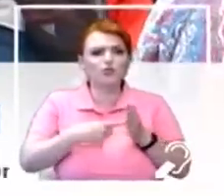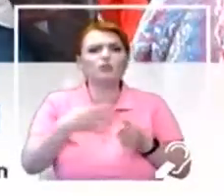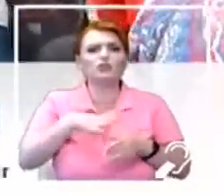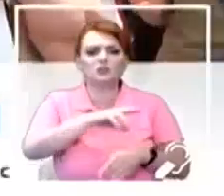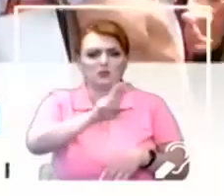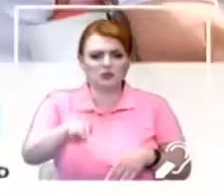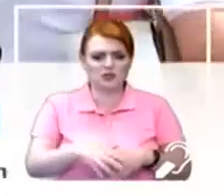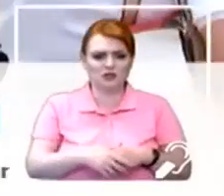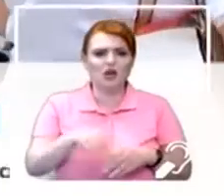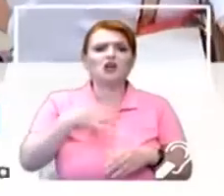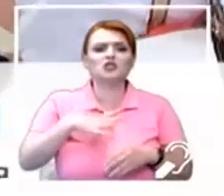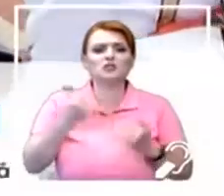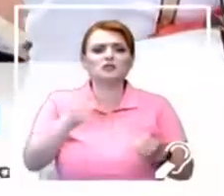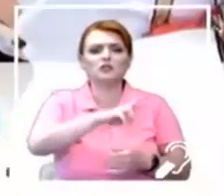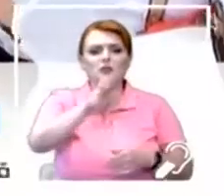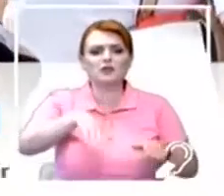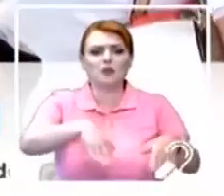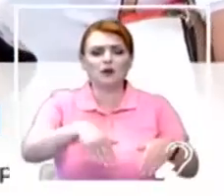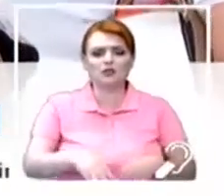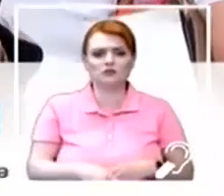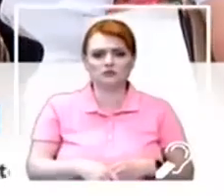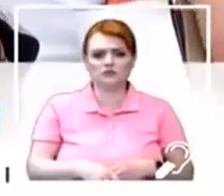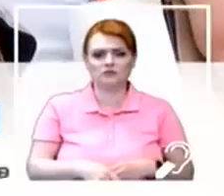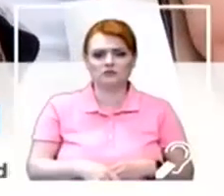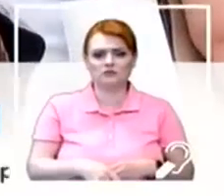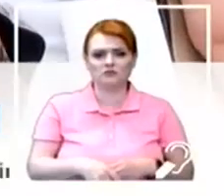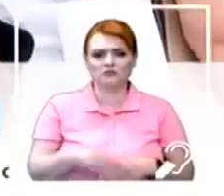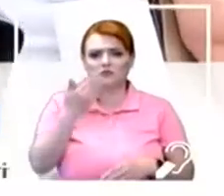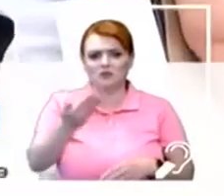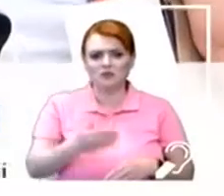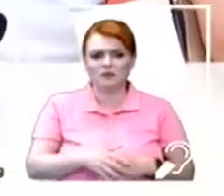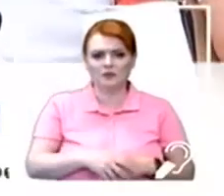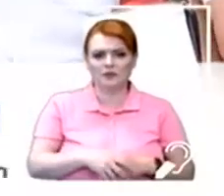Nu. De ce ați venit astăzi la marș, spuneți-ne?